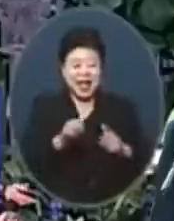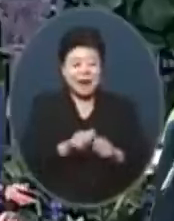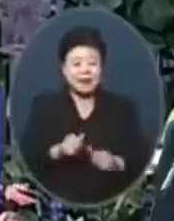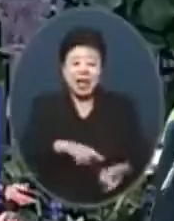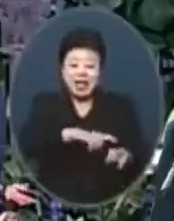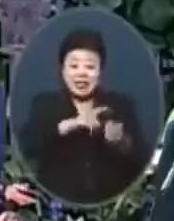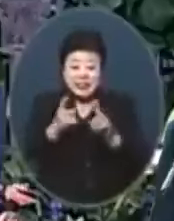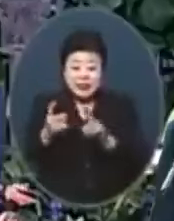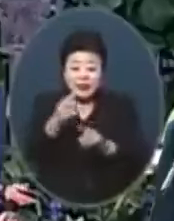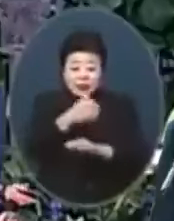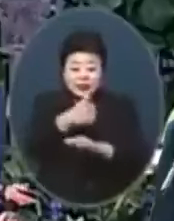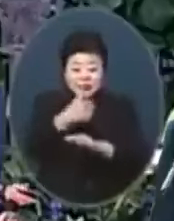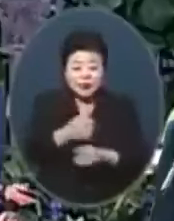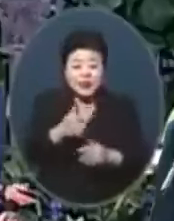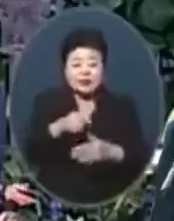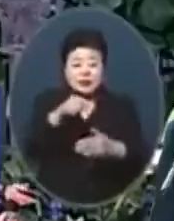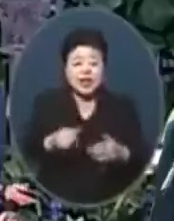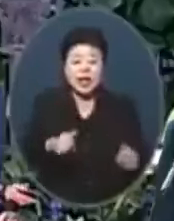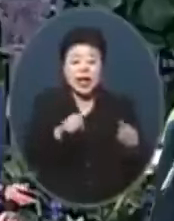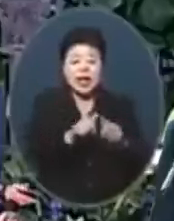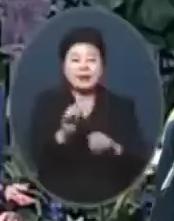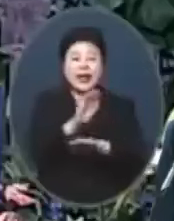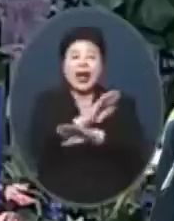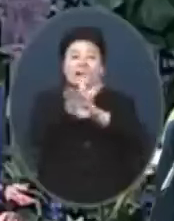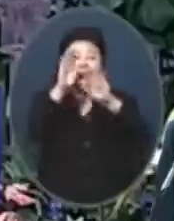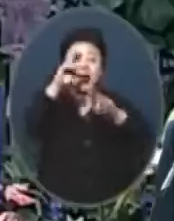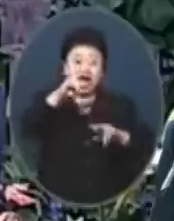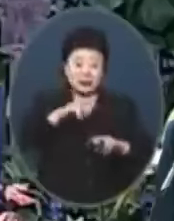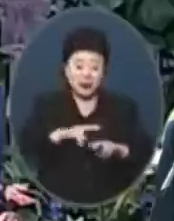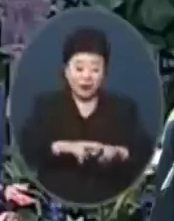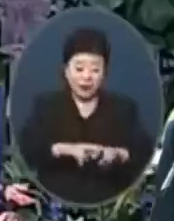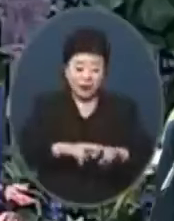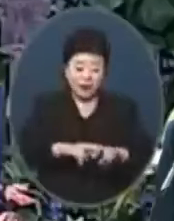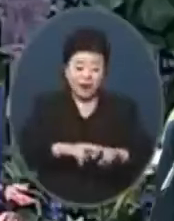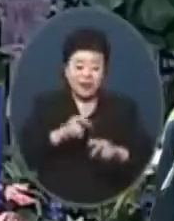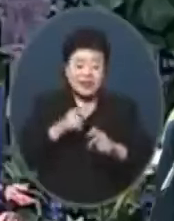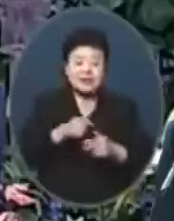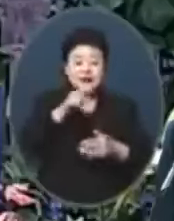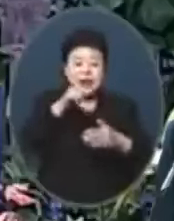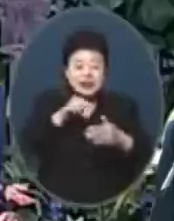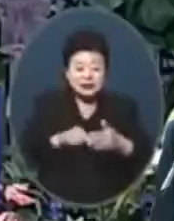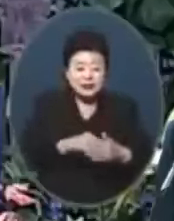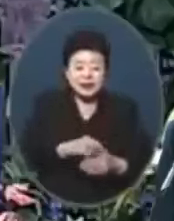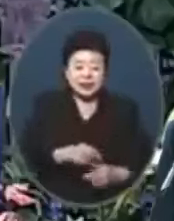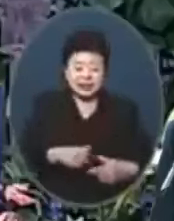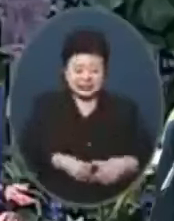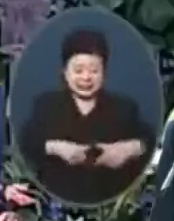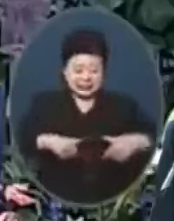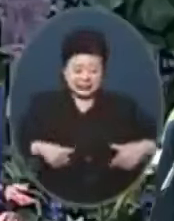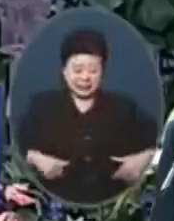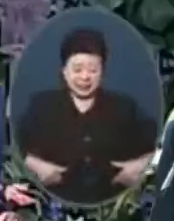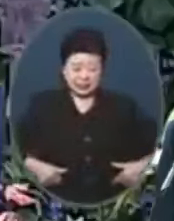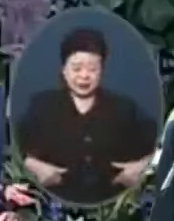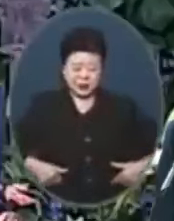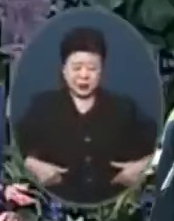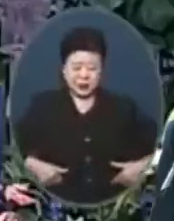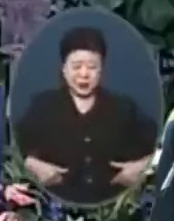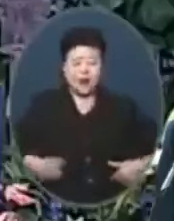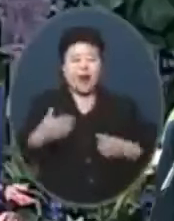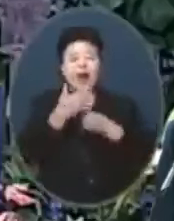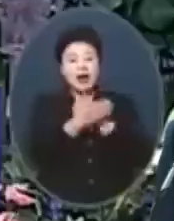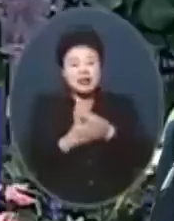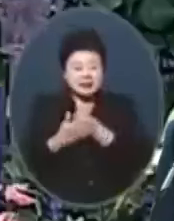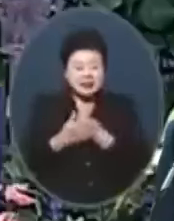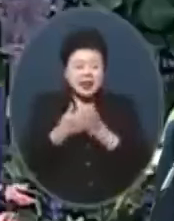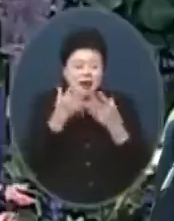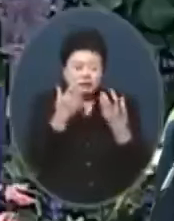일으키사 그리스도 예수 안에서 함께 하늘에 앉히시니 이는 그리스도 예수 안에서 우리에게 자비하심으로써 그 은혜의